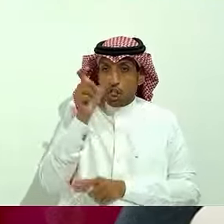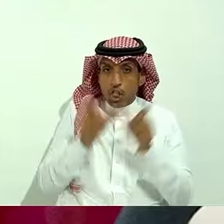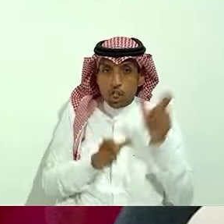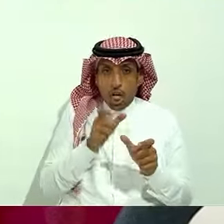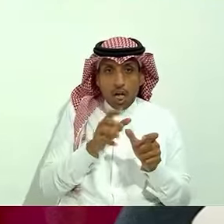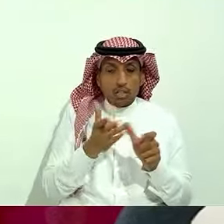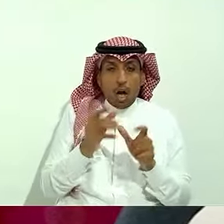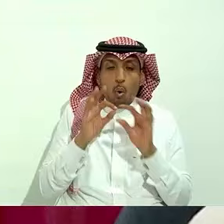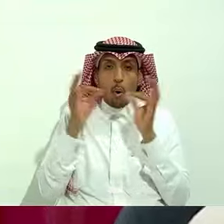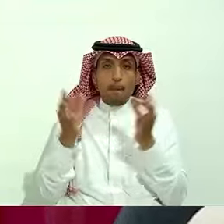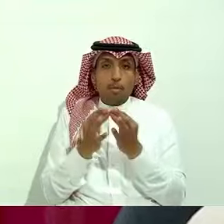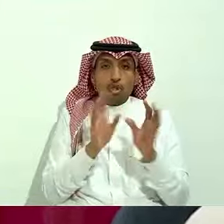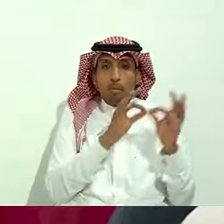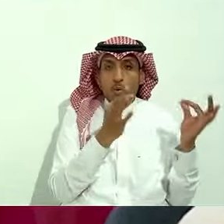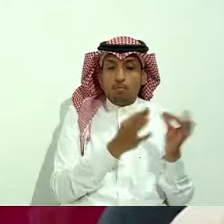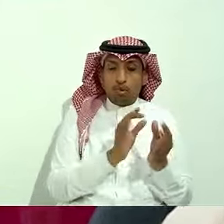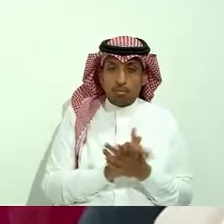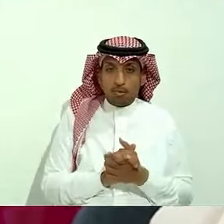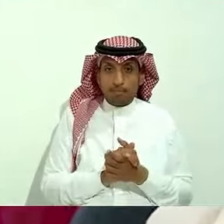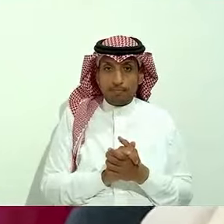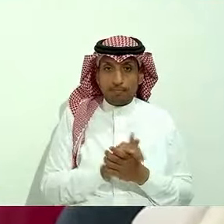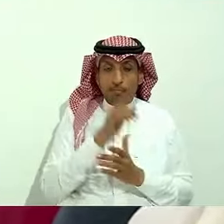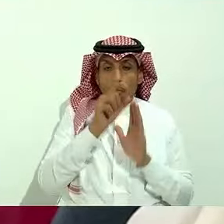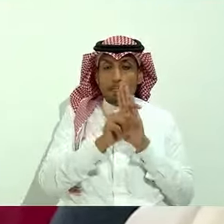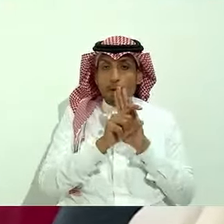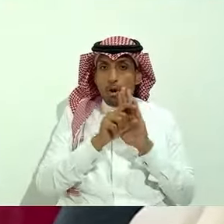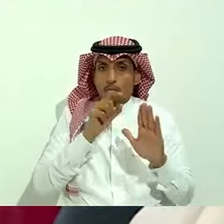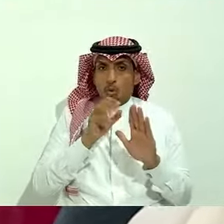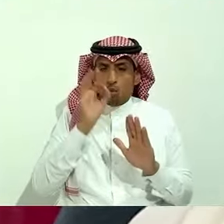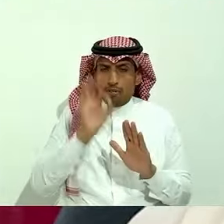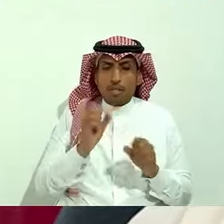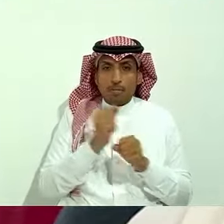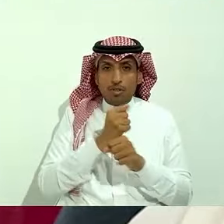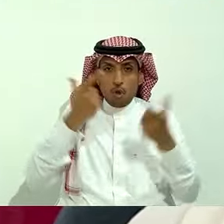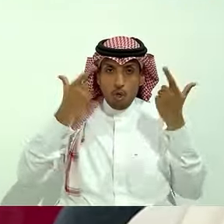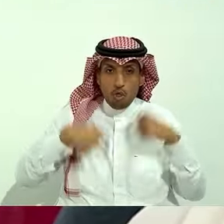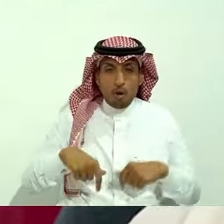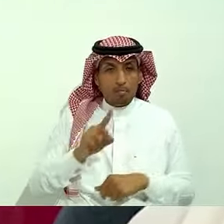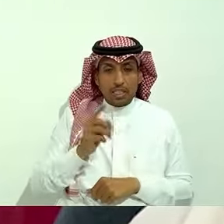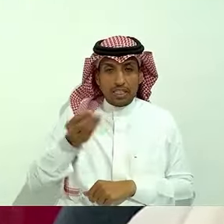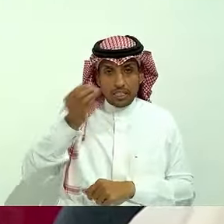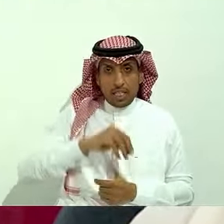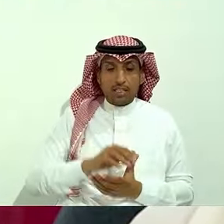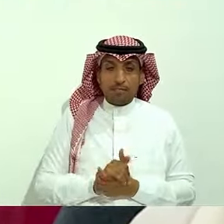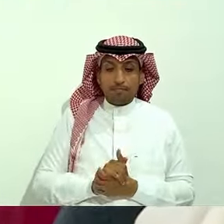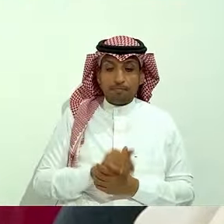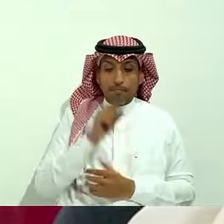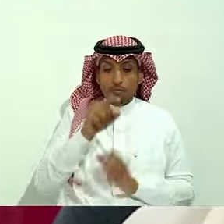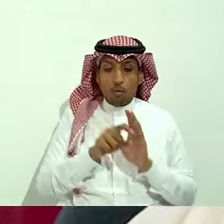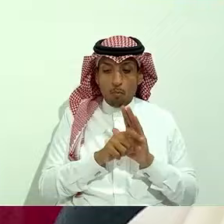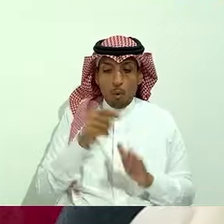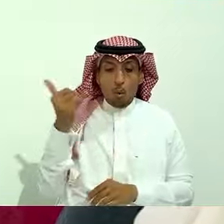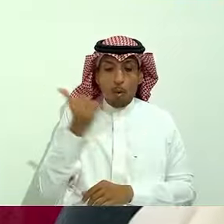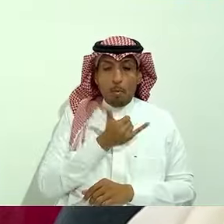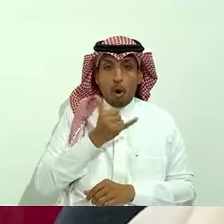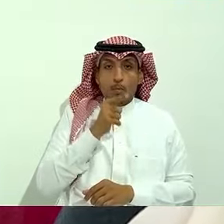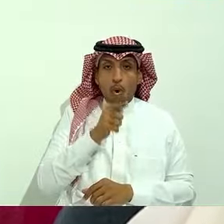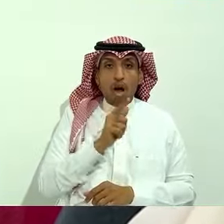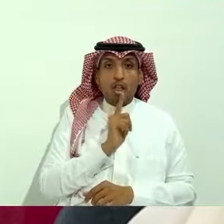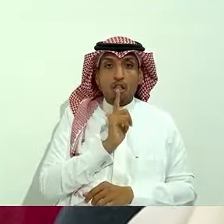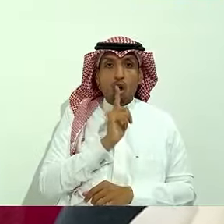مجتمعات البعض. فالموضوع أعمق بكثير بمجرد رداء، فهذا الشيء جداً مهم بالنسبة لي، وهي لغة لفظية